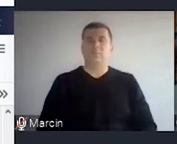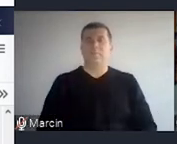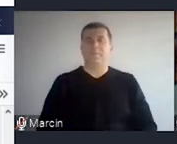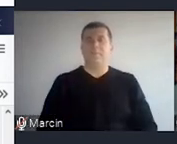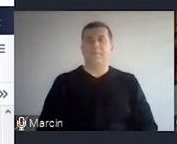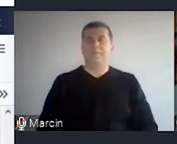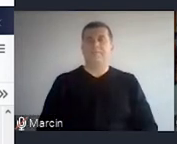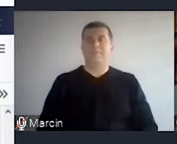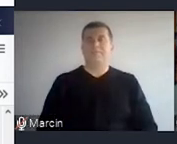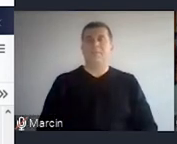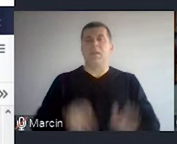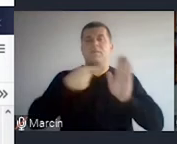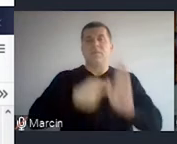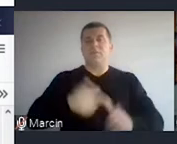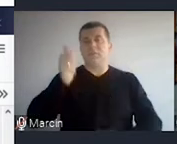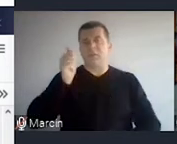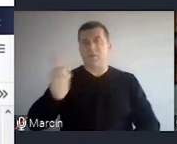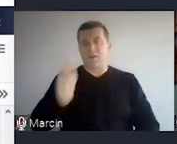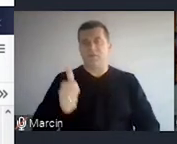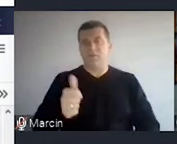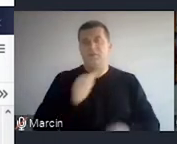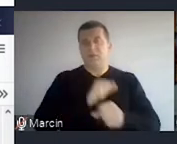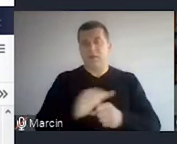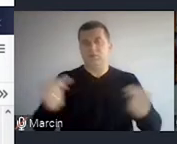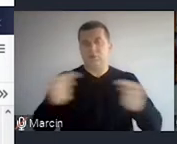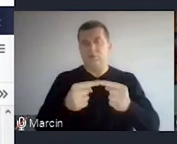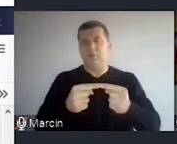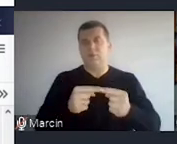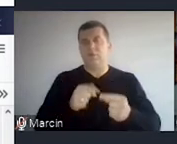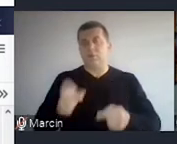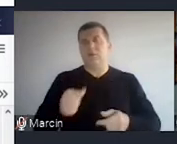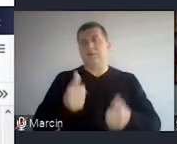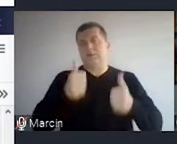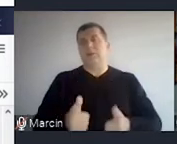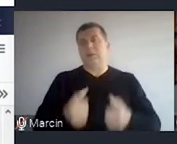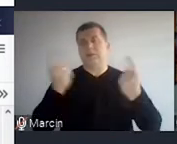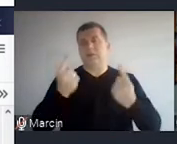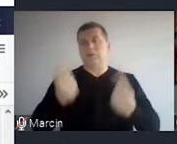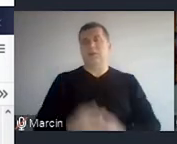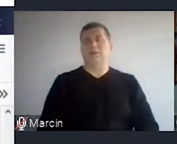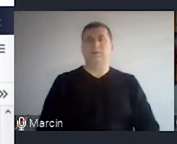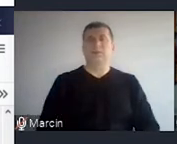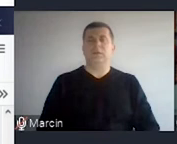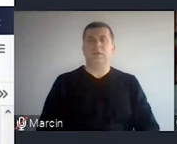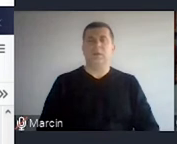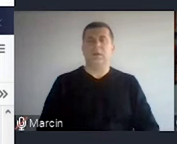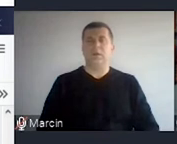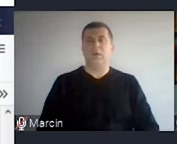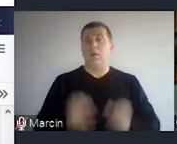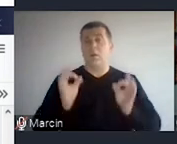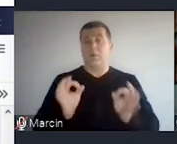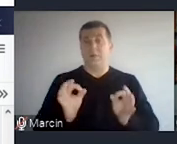Zresztą chociażby wytyczne kwalifikowalności są dostosowane do takiego stanu rzeczy i w tej